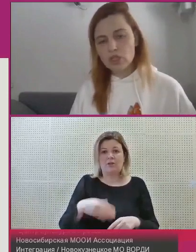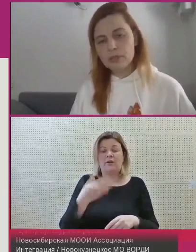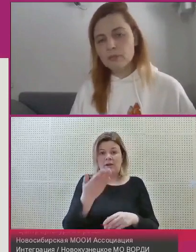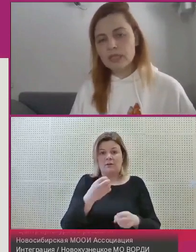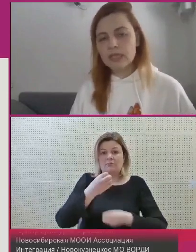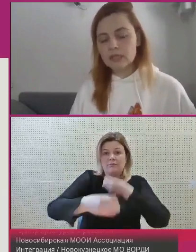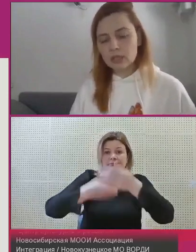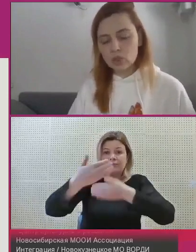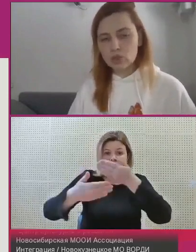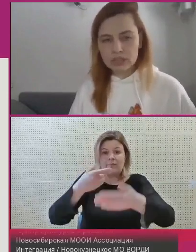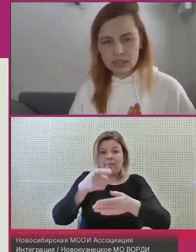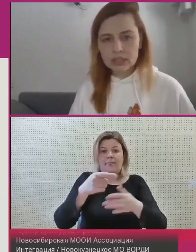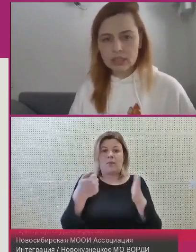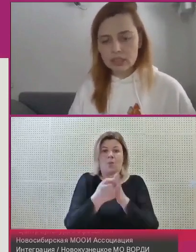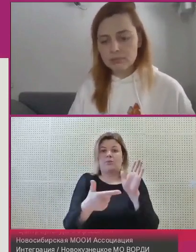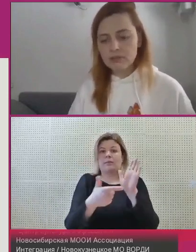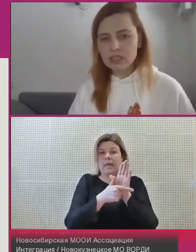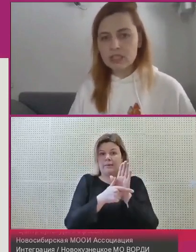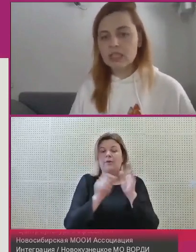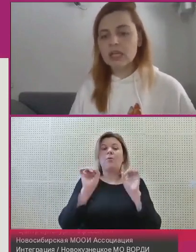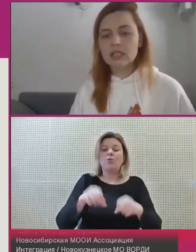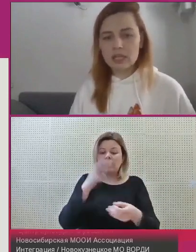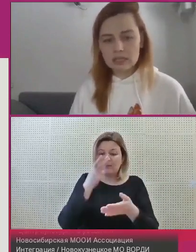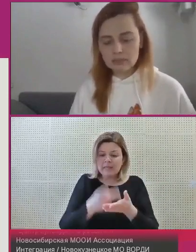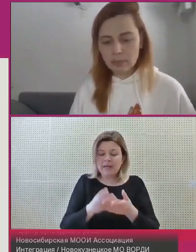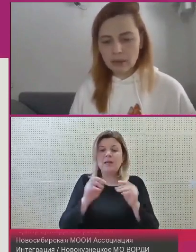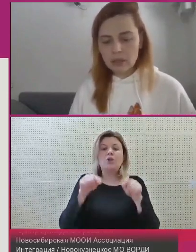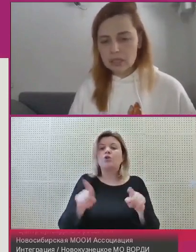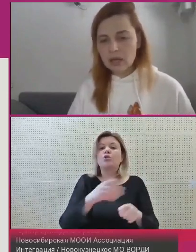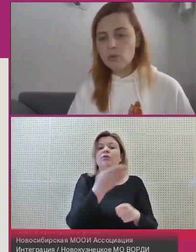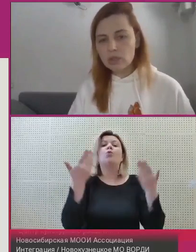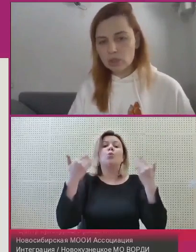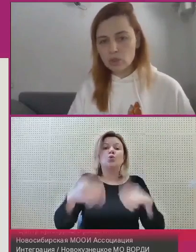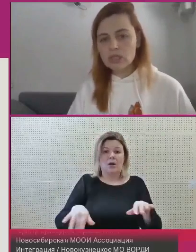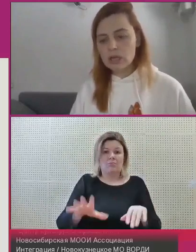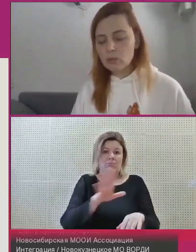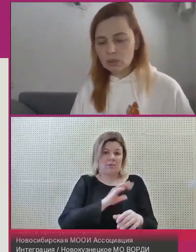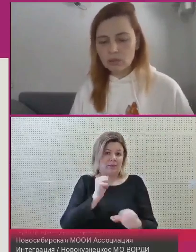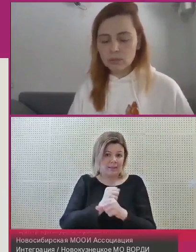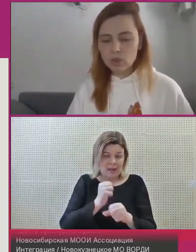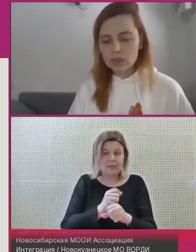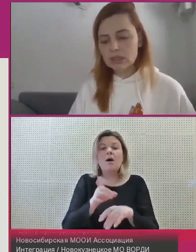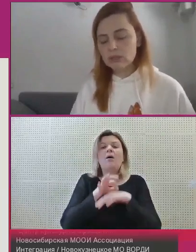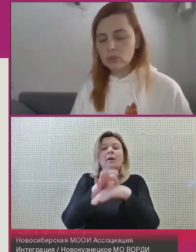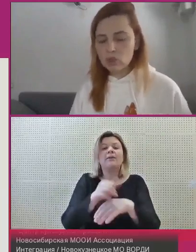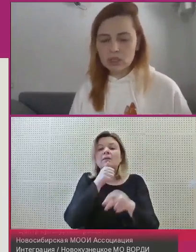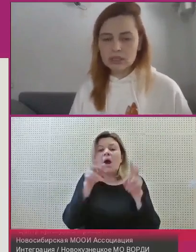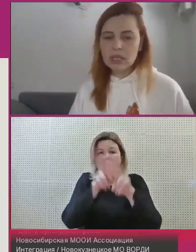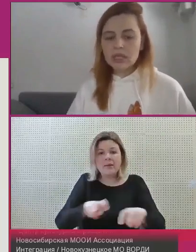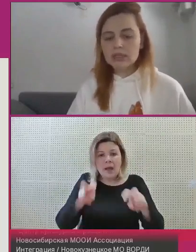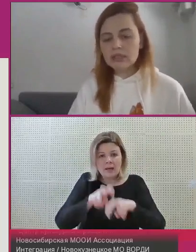уже можно посмотреть на то, что вы сделали, и провести некий анализ. Сработало, что не сработало, получилось,